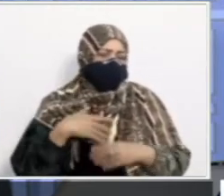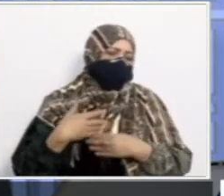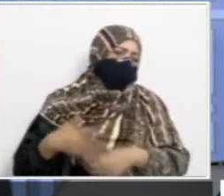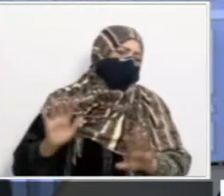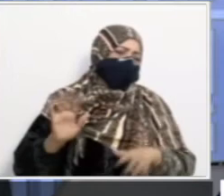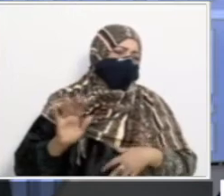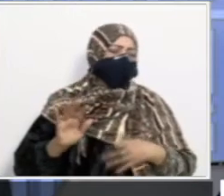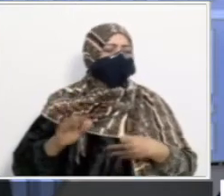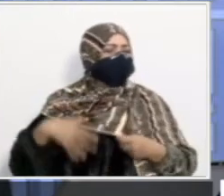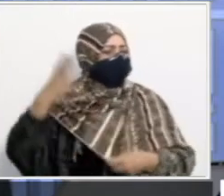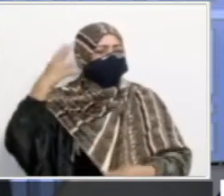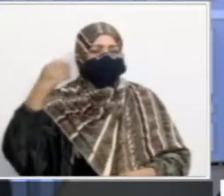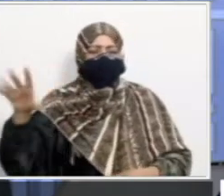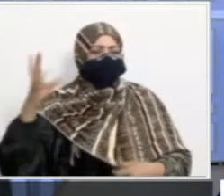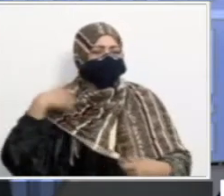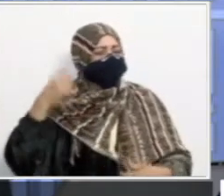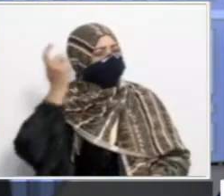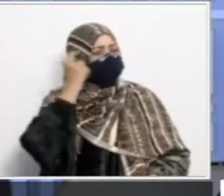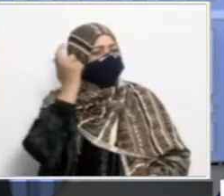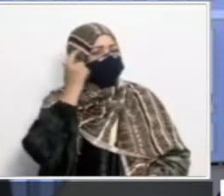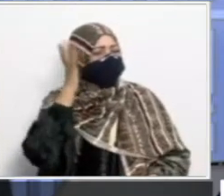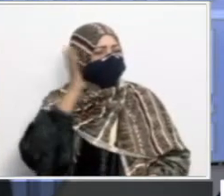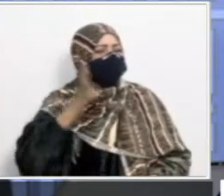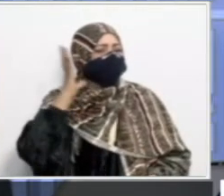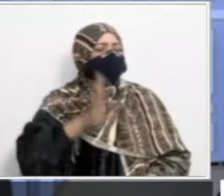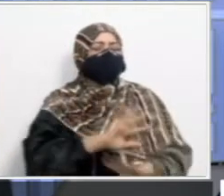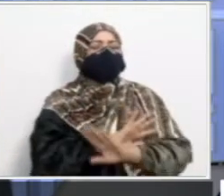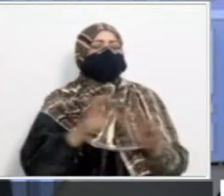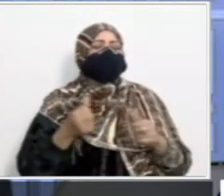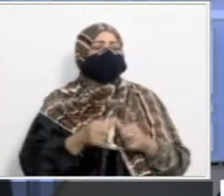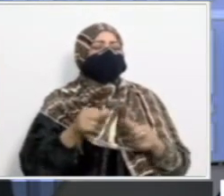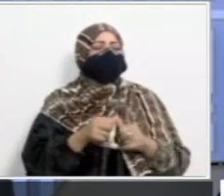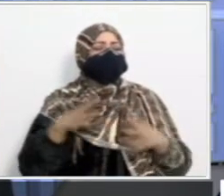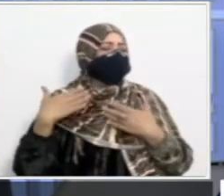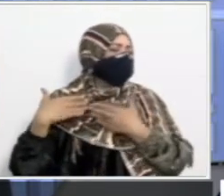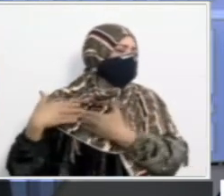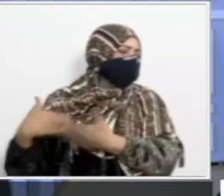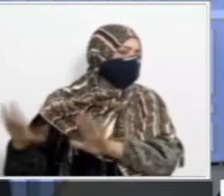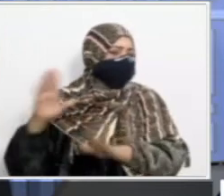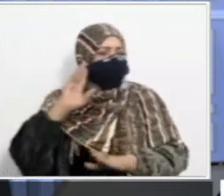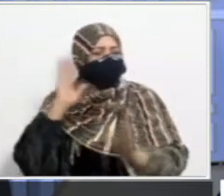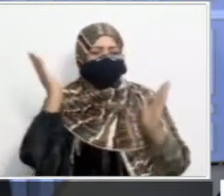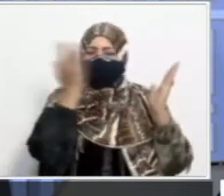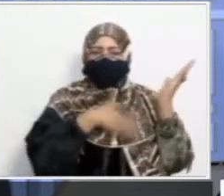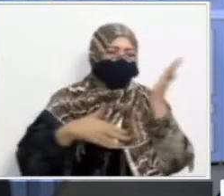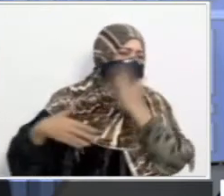بهذا الوسواس ولا تلتفت إليه، واعتبر نفسك ديما مبني على الأكثر حتى يخلصك الله منه.